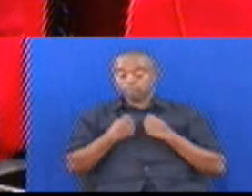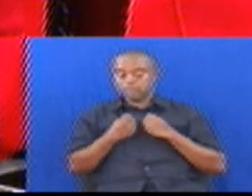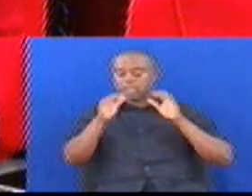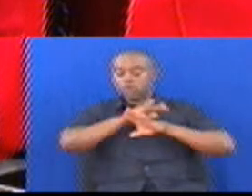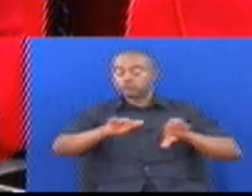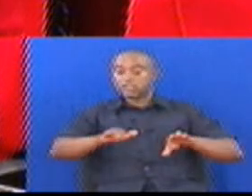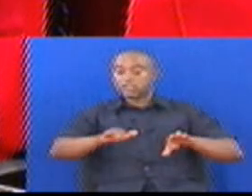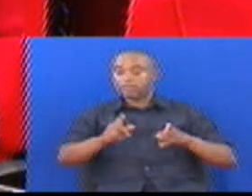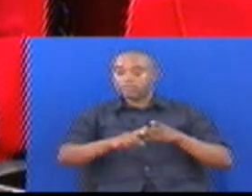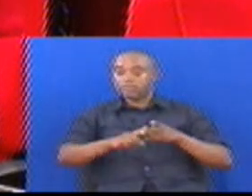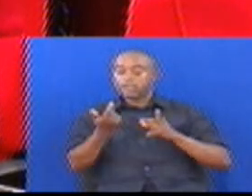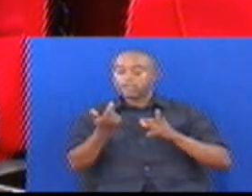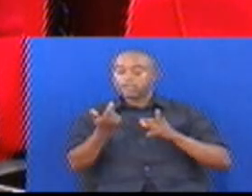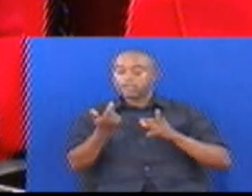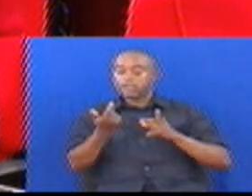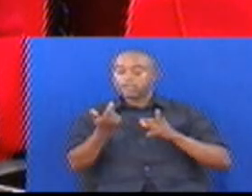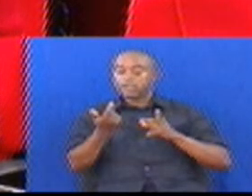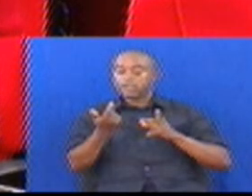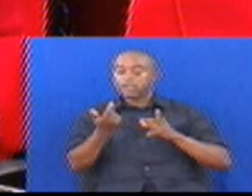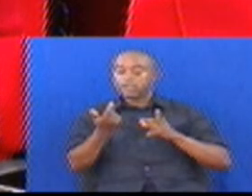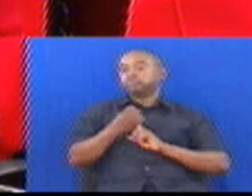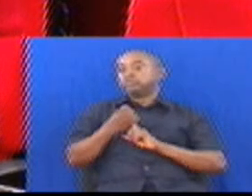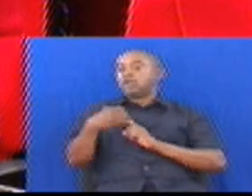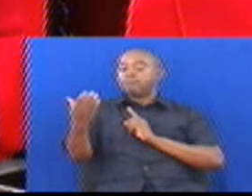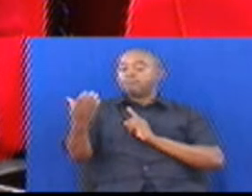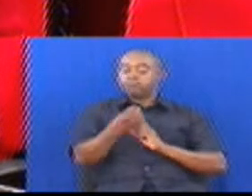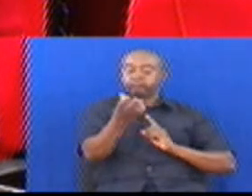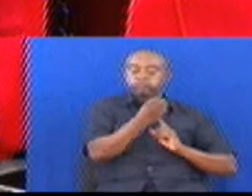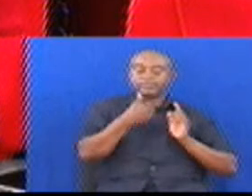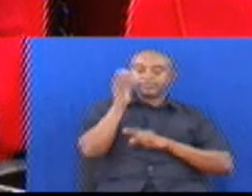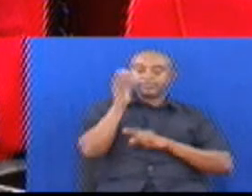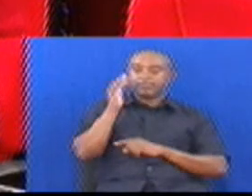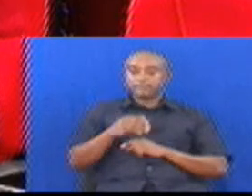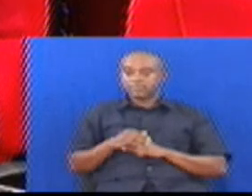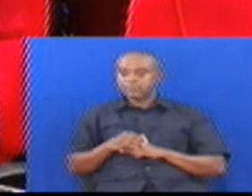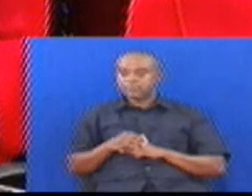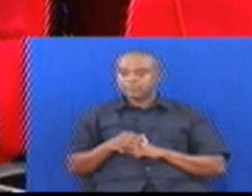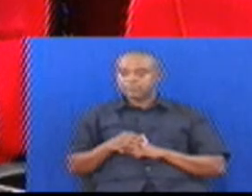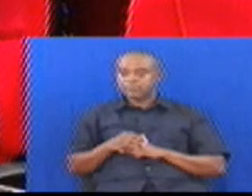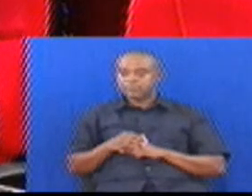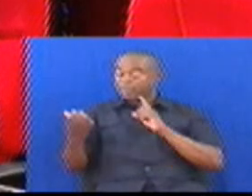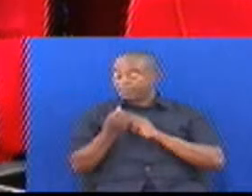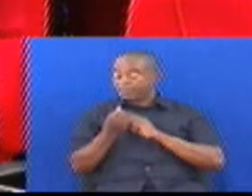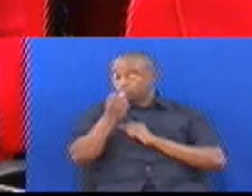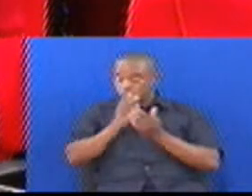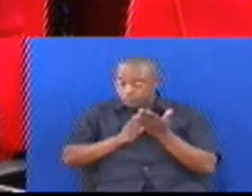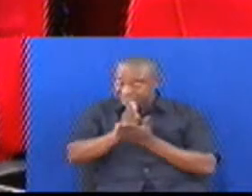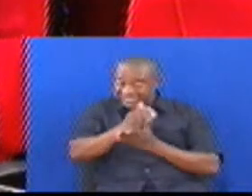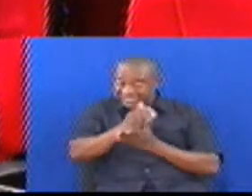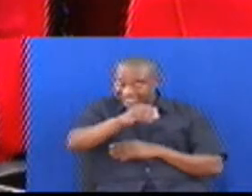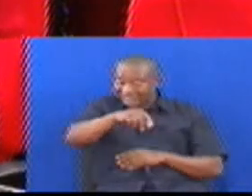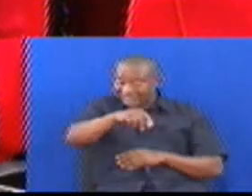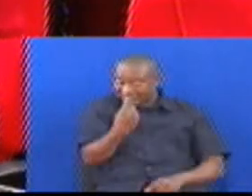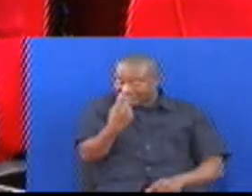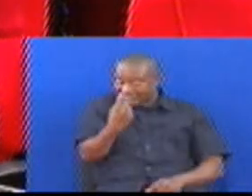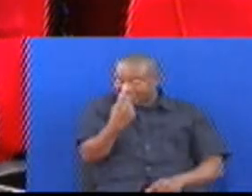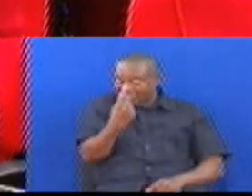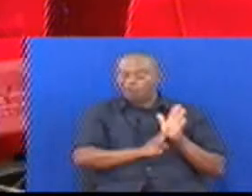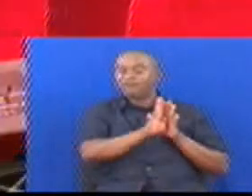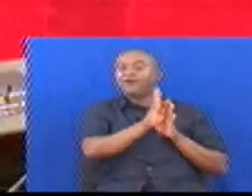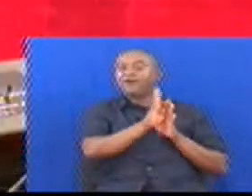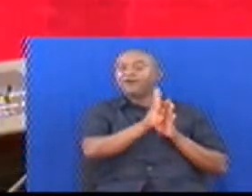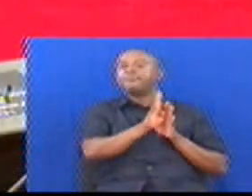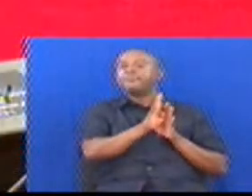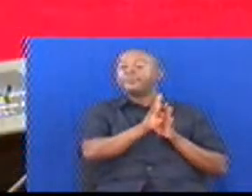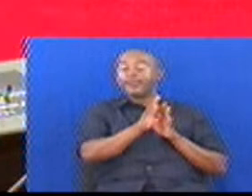kuongeza ufanisi wa ukusanyaji wa mapato ya serikali, ambapo mapato yanayotokana na ardhi yaliongezeka kutoka